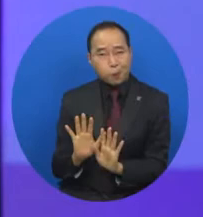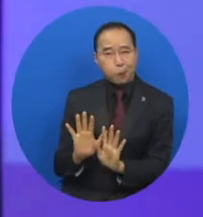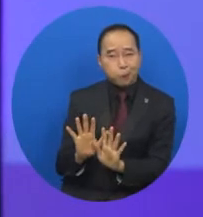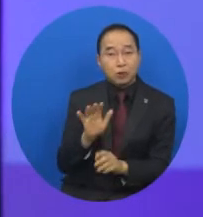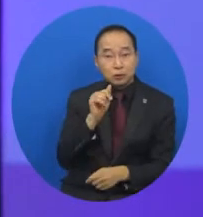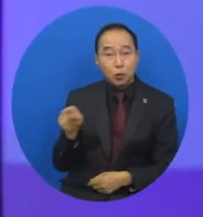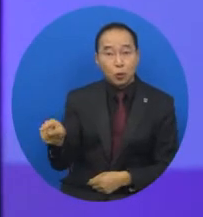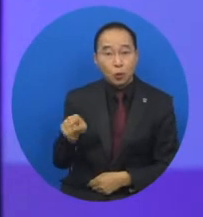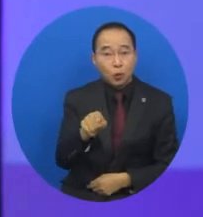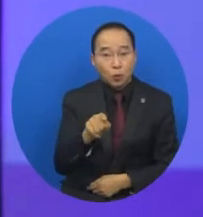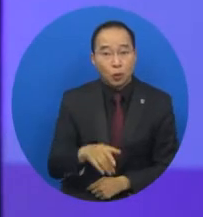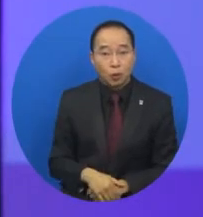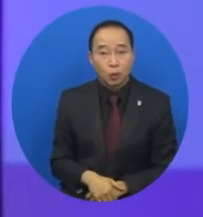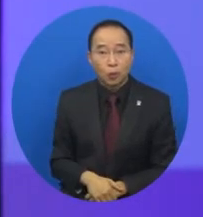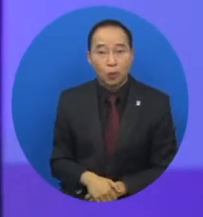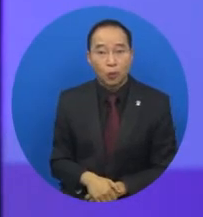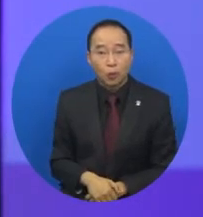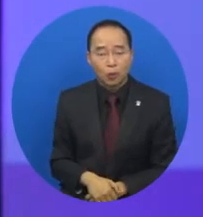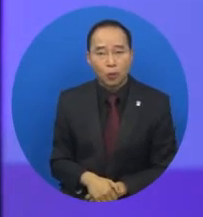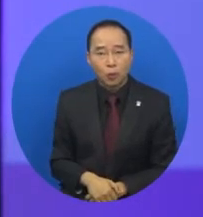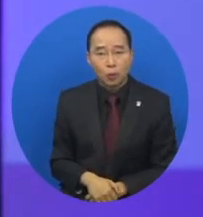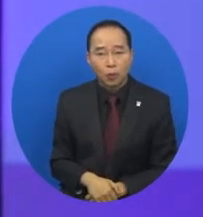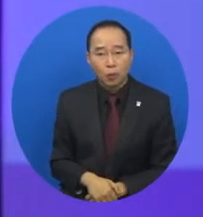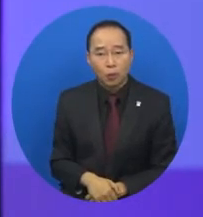방어하고 그리고 뭔가